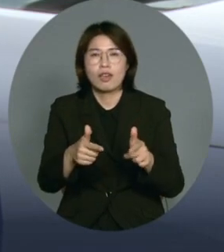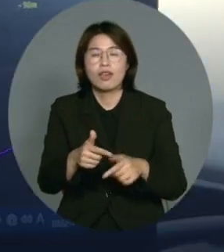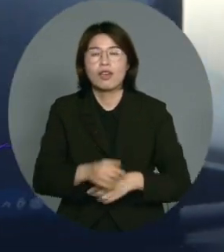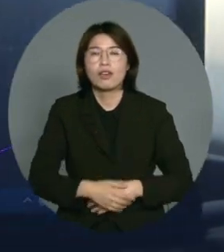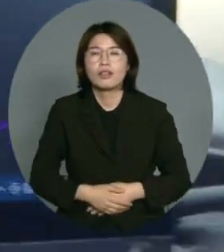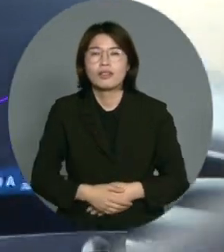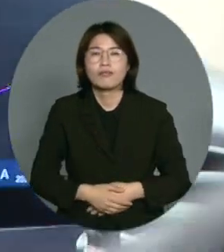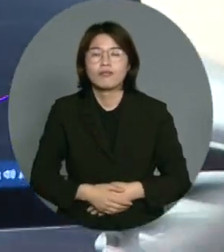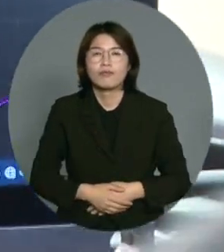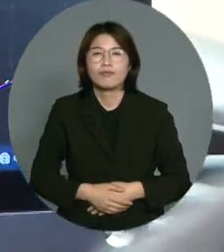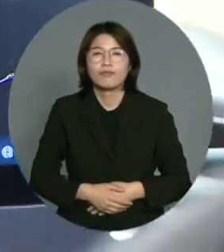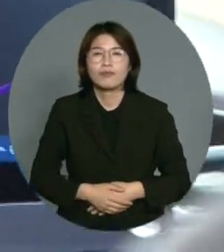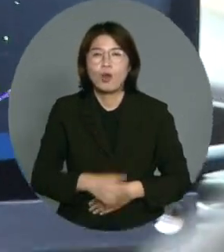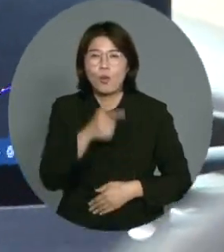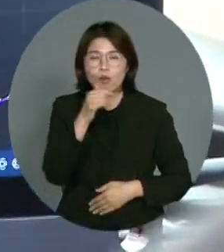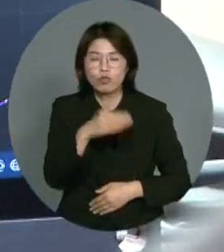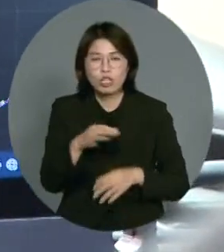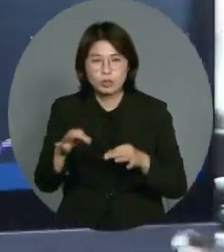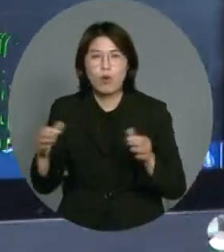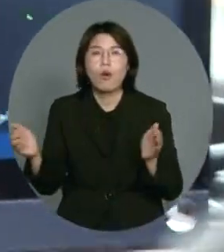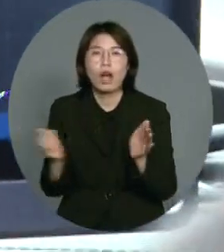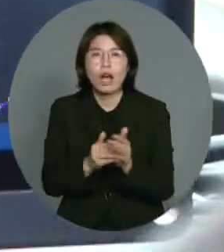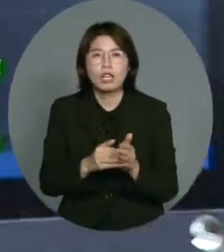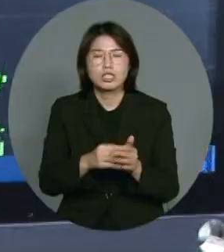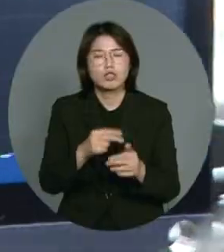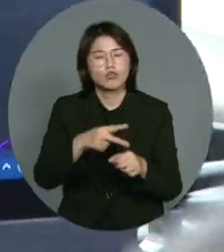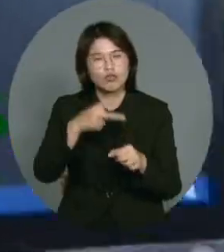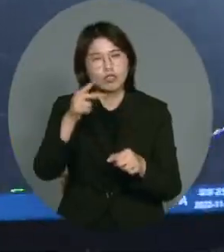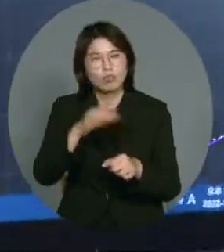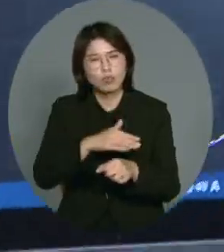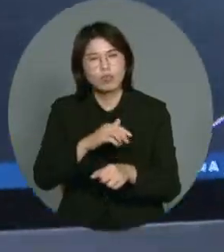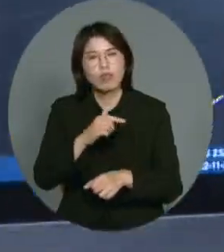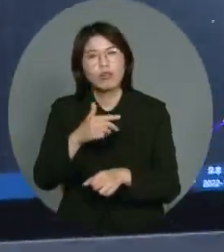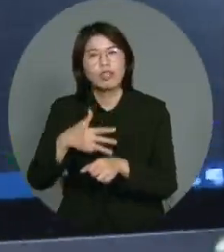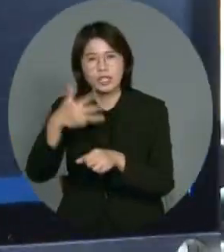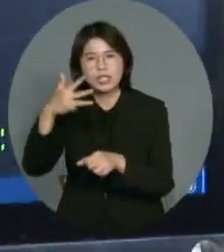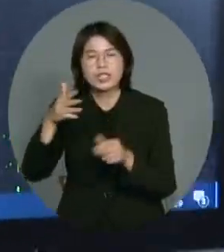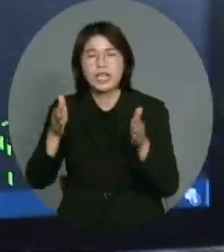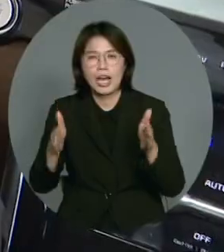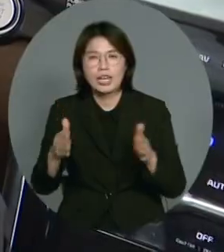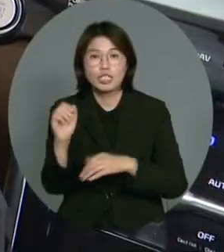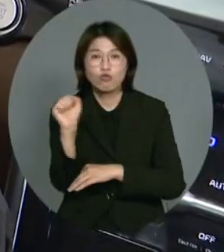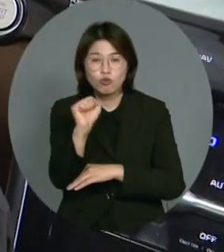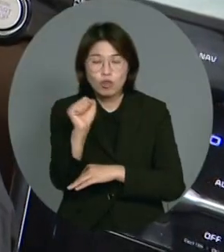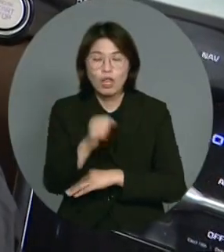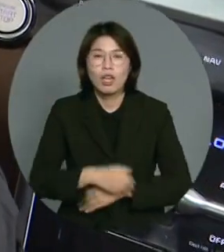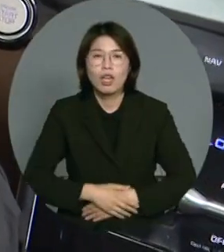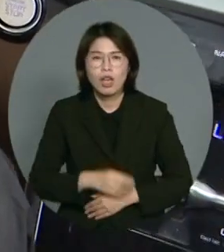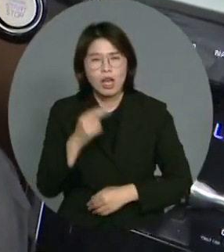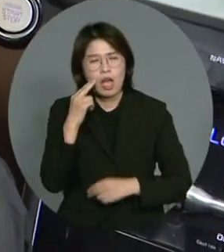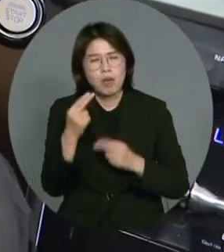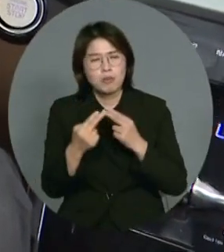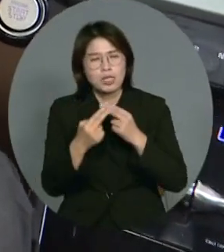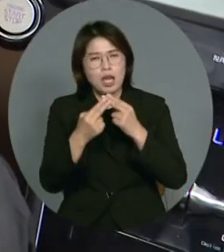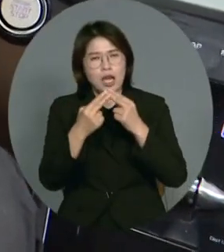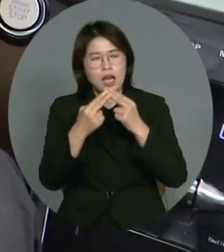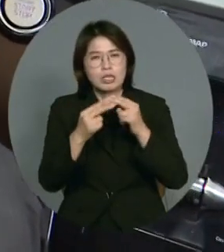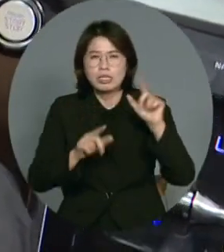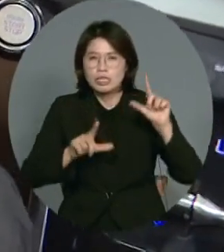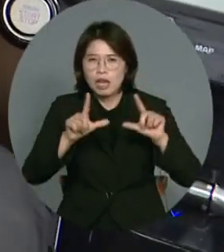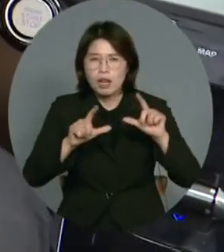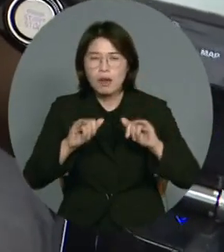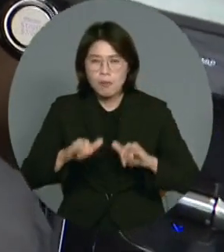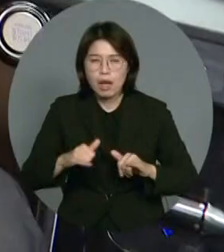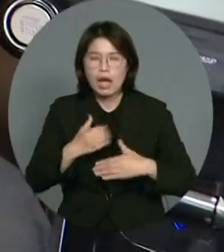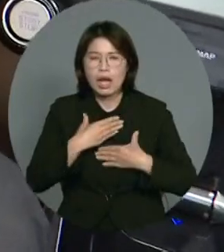있다. 월요일부터 금요일까지 오후 2시부터 저녁 8시까지 운행하는데 비상 상황에 대비해